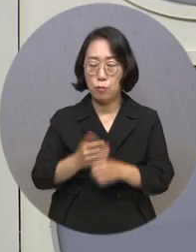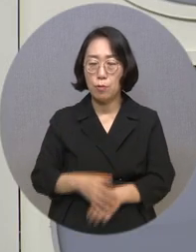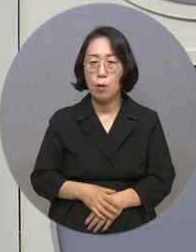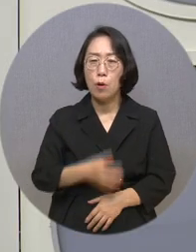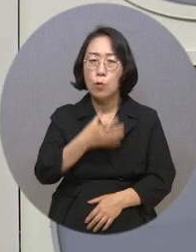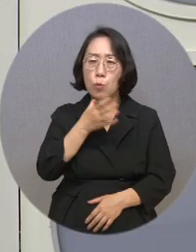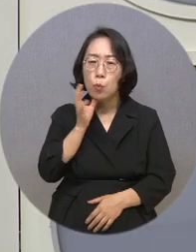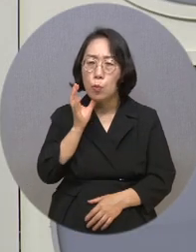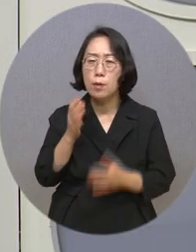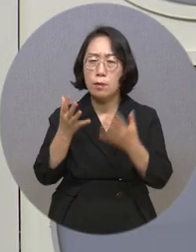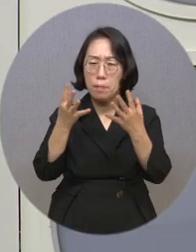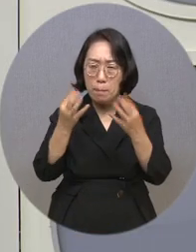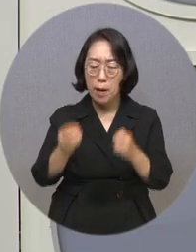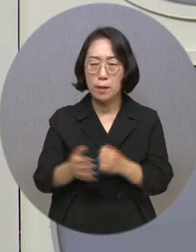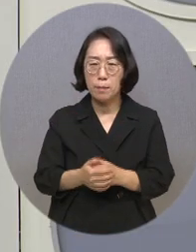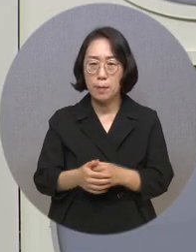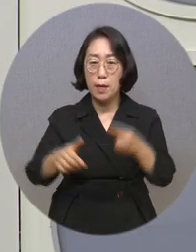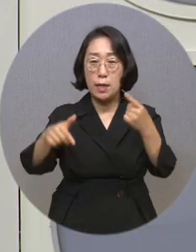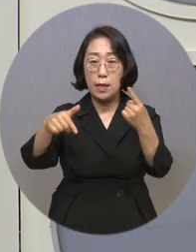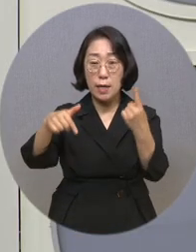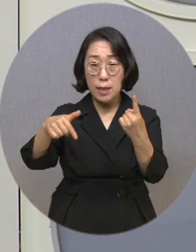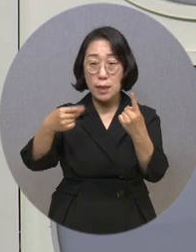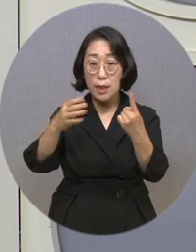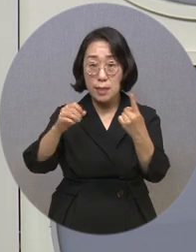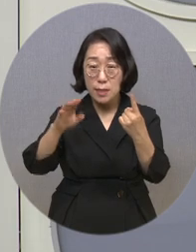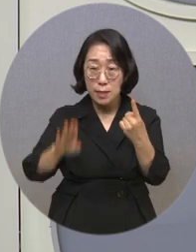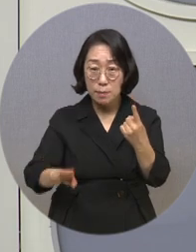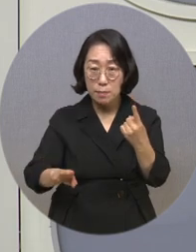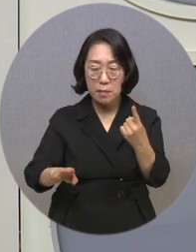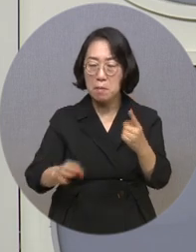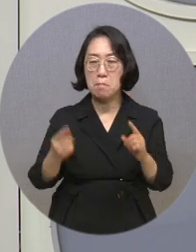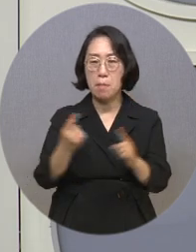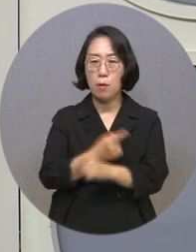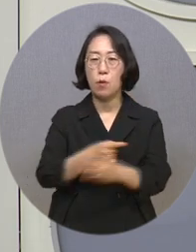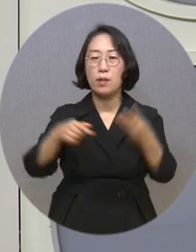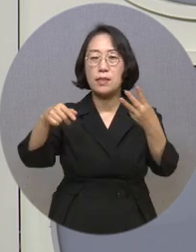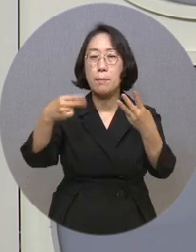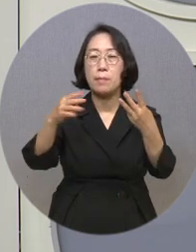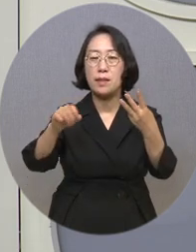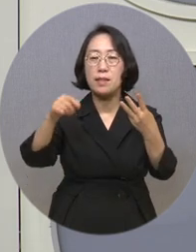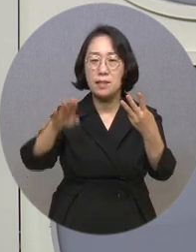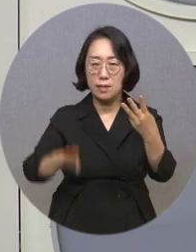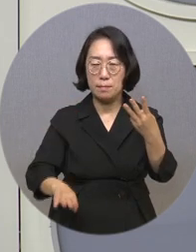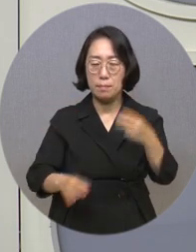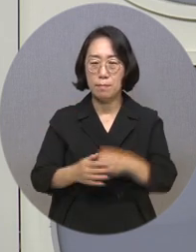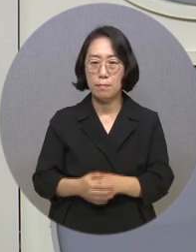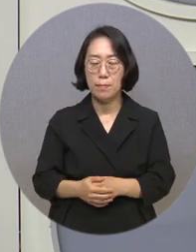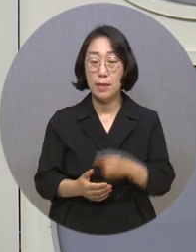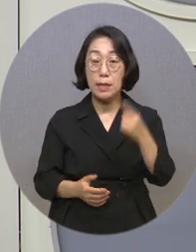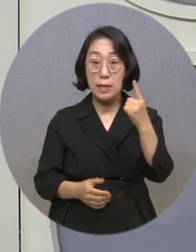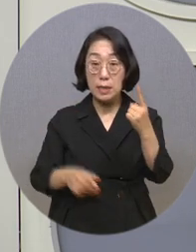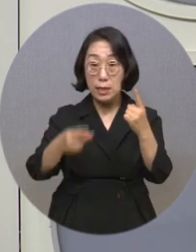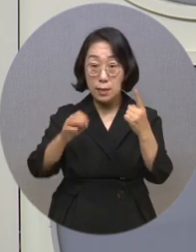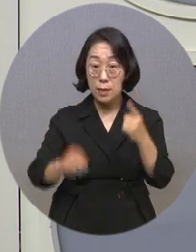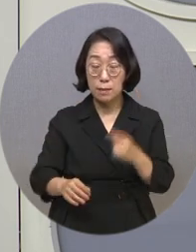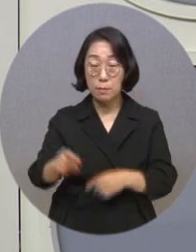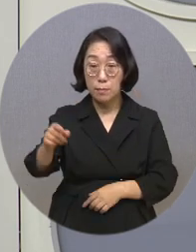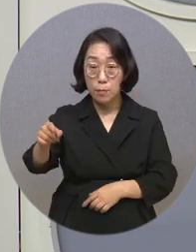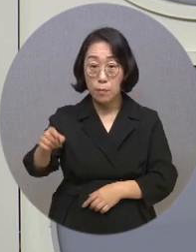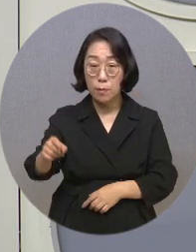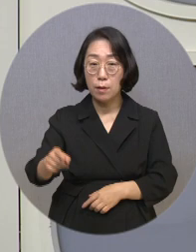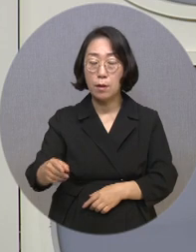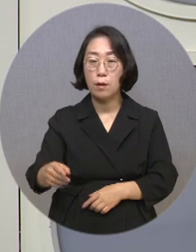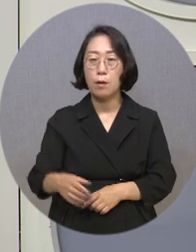등급을 1등급 받아야 될 사람을 3등급을 줘요. 왜냐하면 1등급은 건보에서 돈이 더 나와야